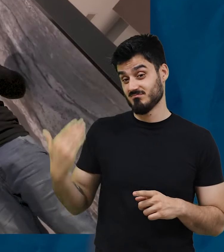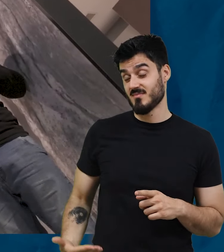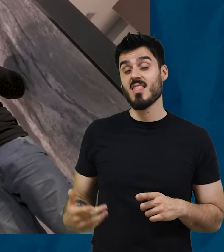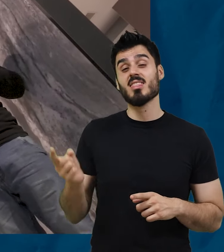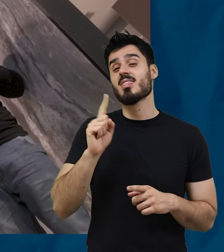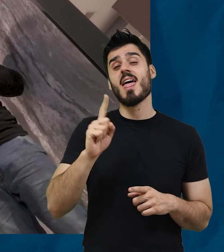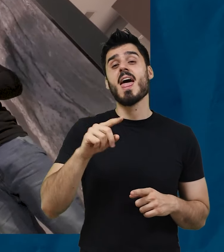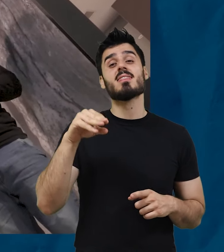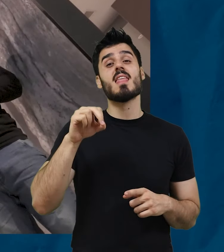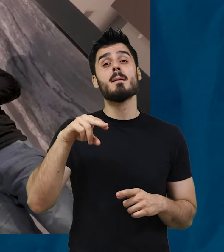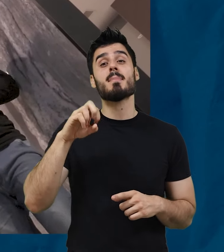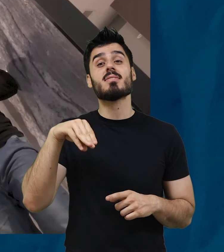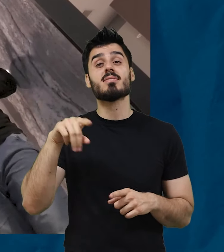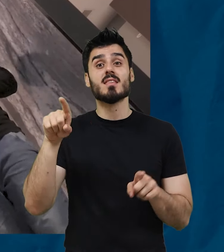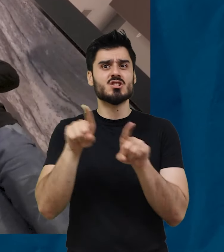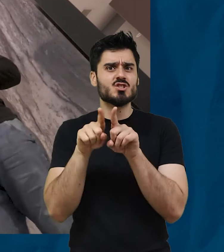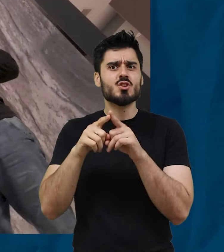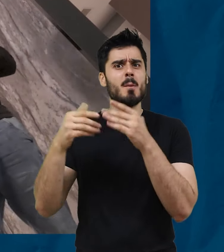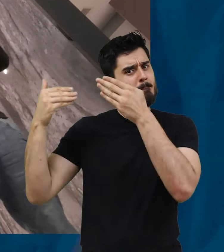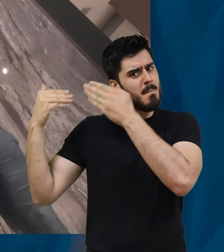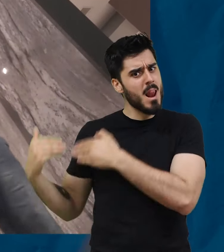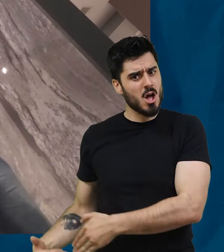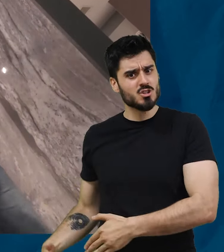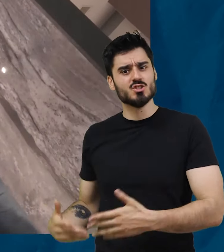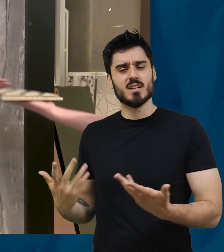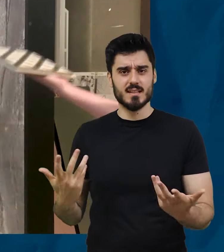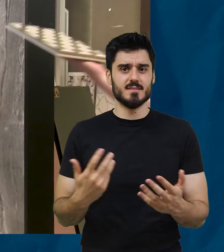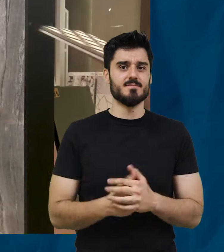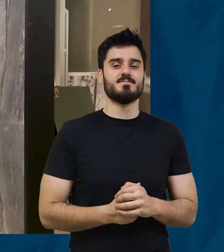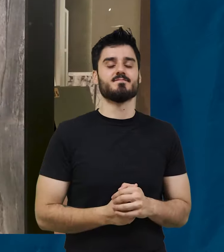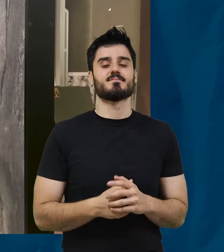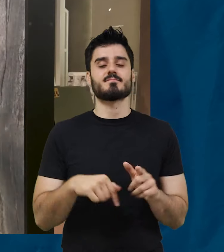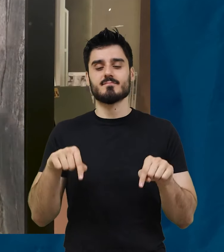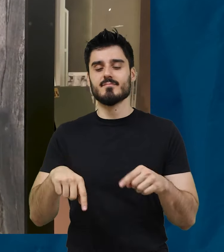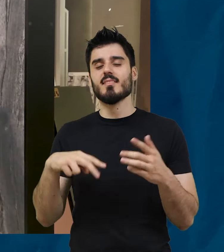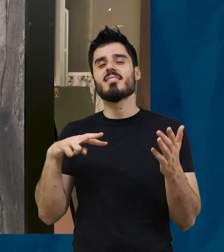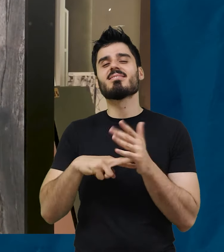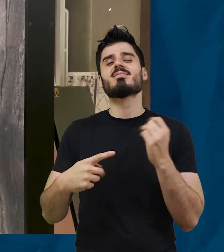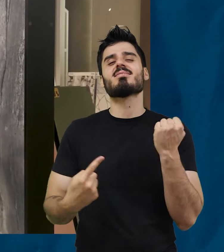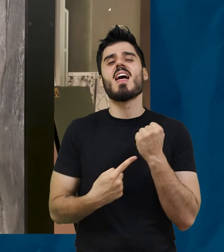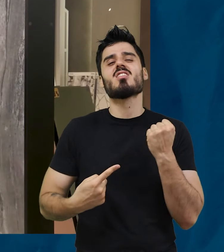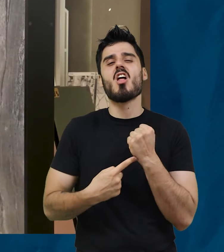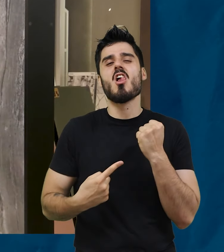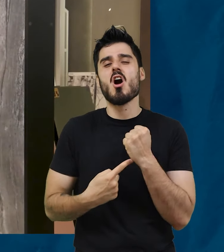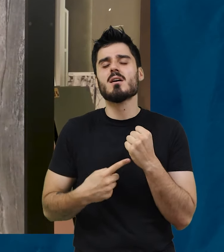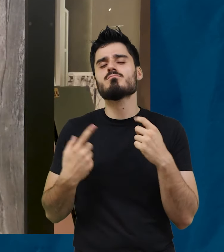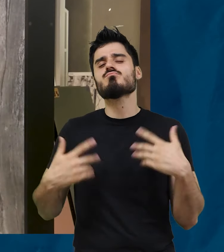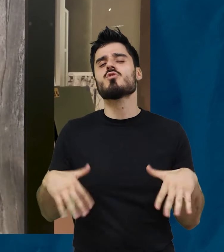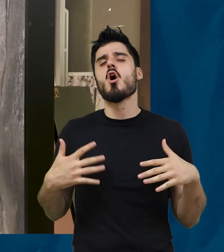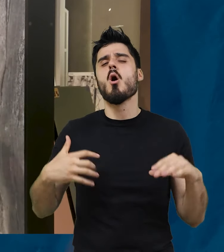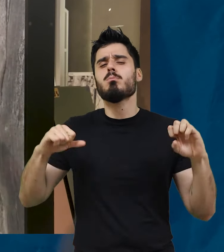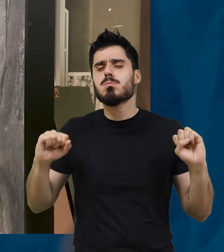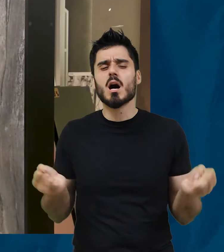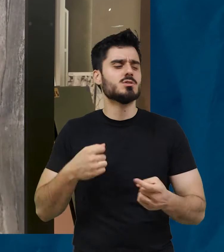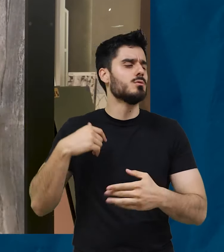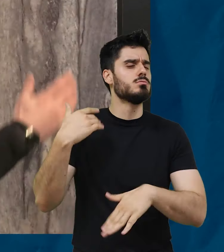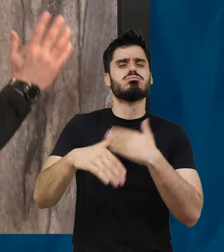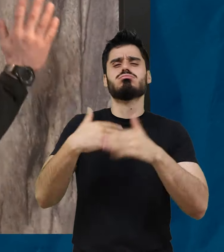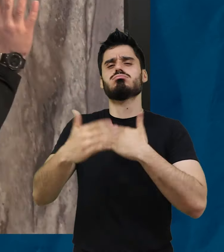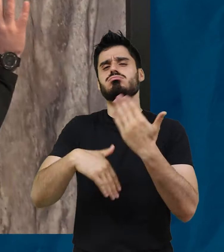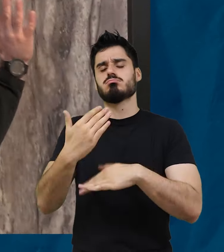не е тапет. Това също е плочка. Днешно време технологиите се развиват много бързо и затова може да си